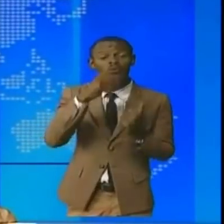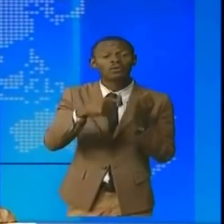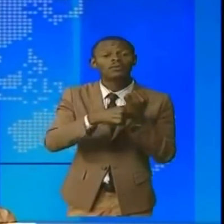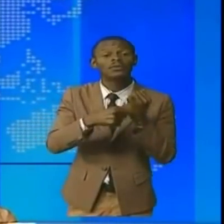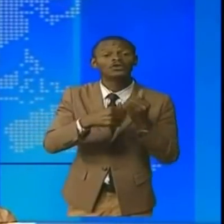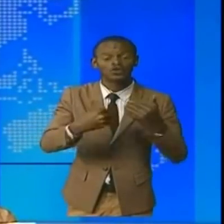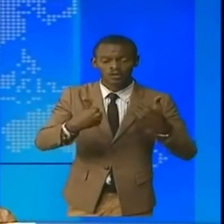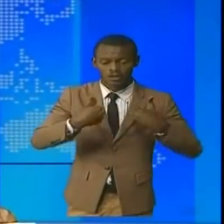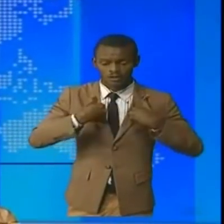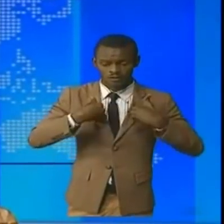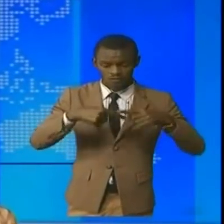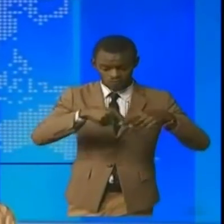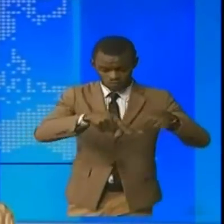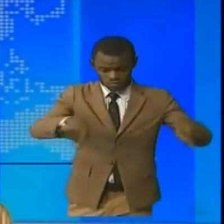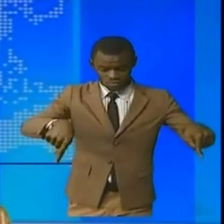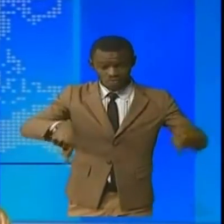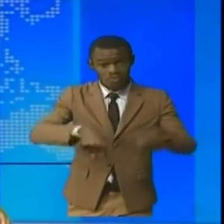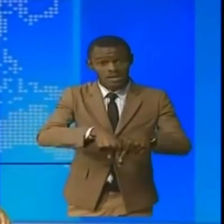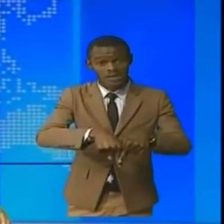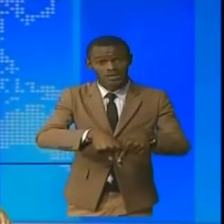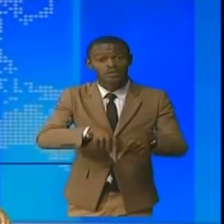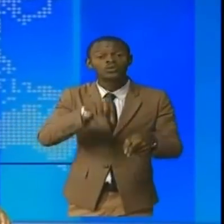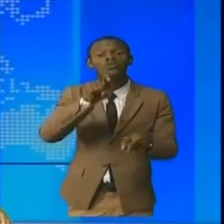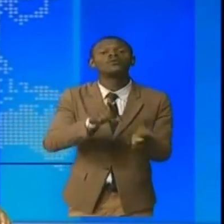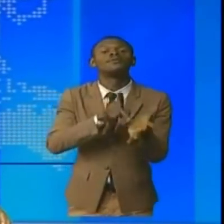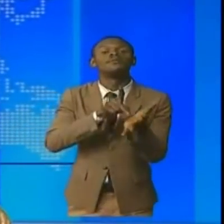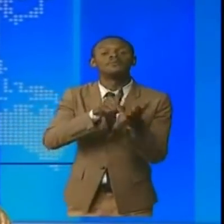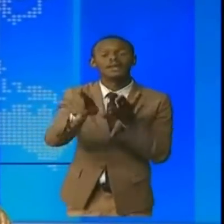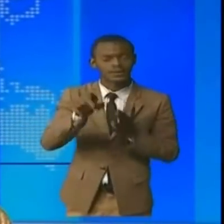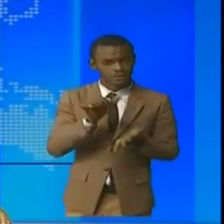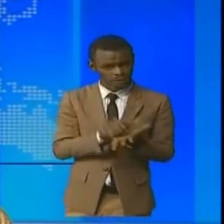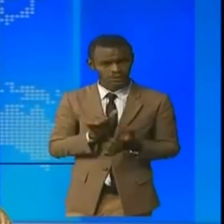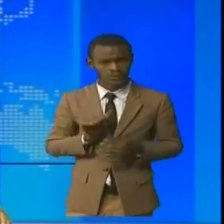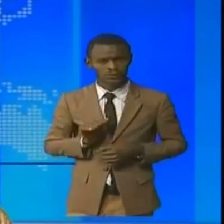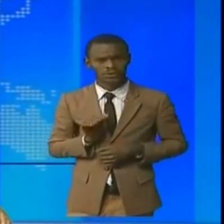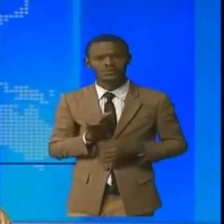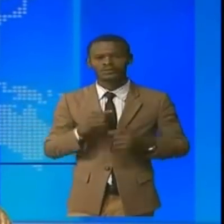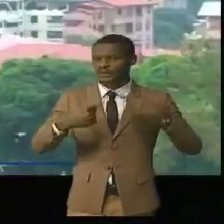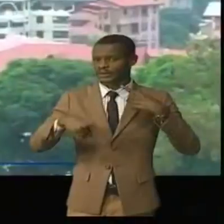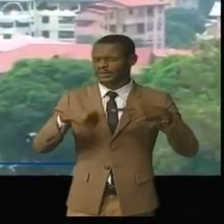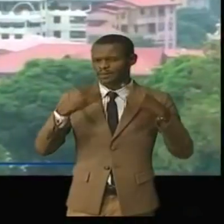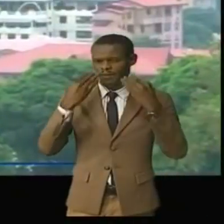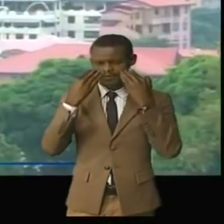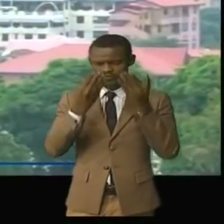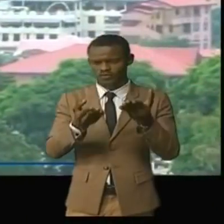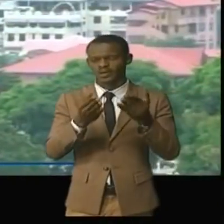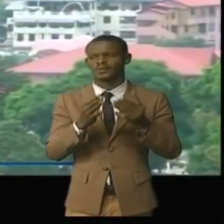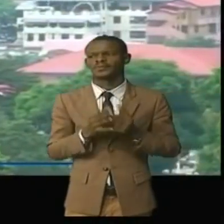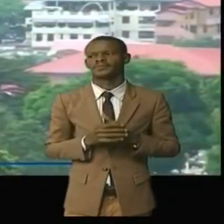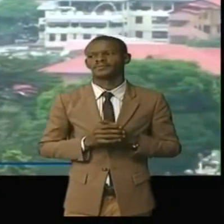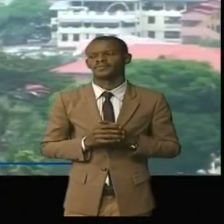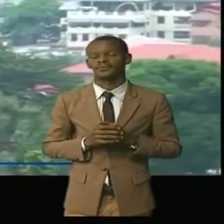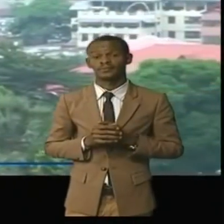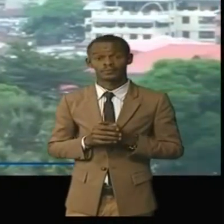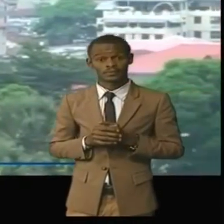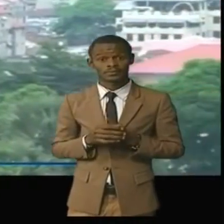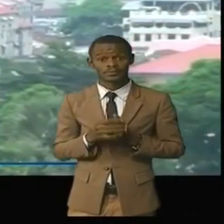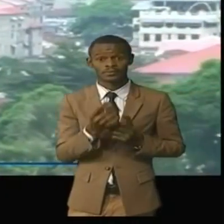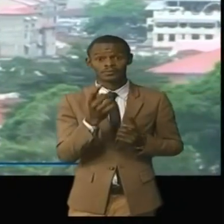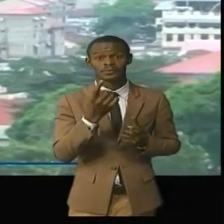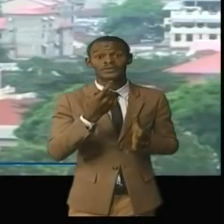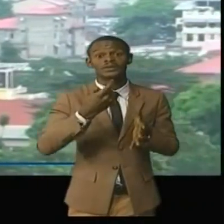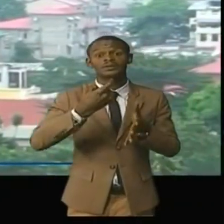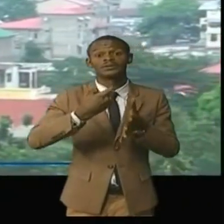a été débattu largement au cours d'une réunion. Suivez cela en images et commentaires. De l'impôt foncier et impôt à revenu